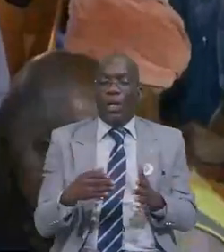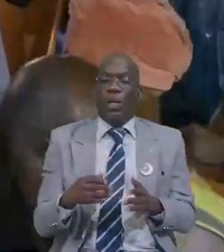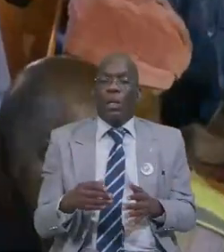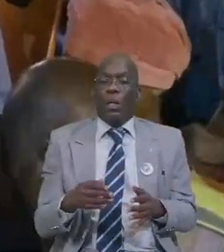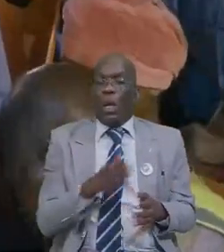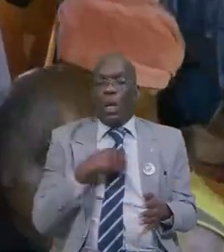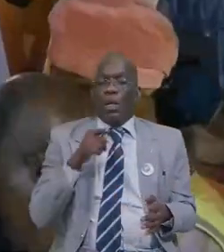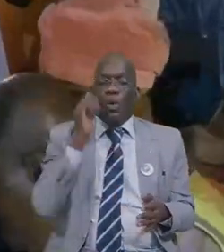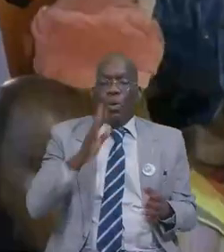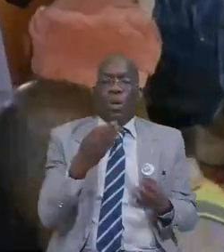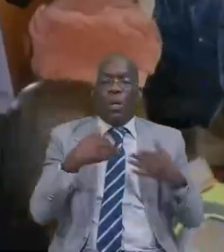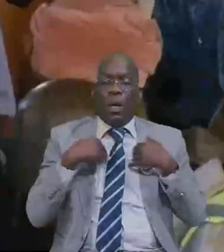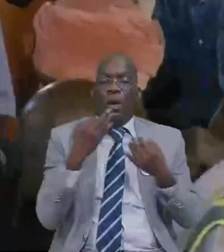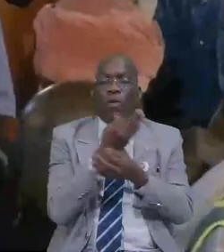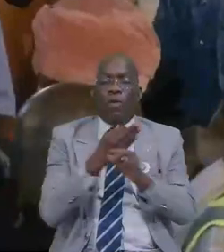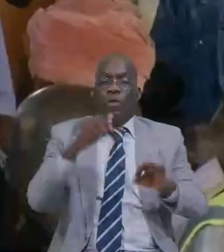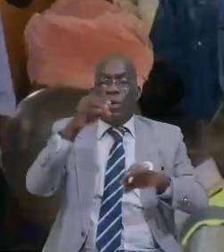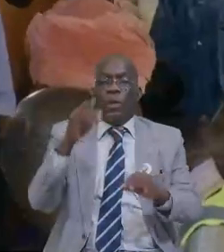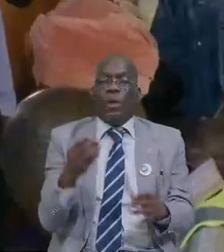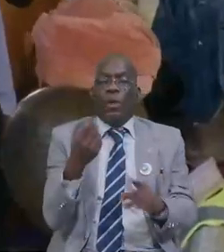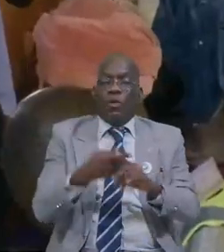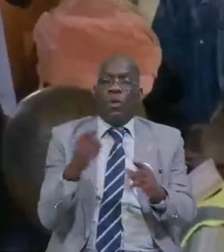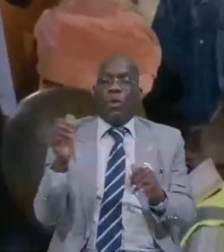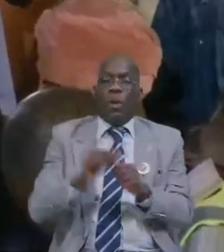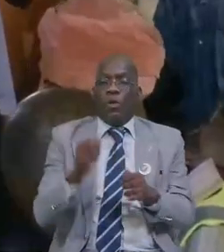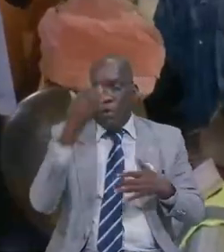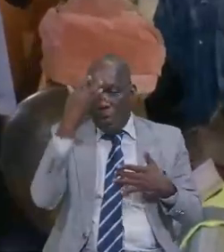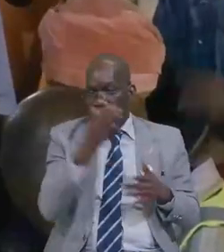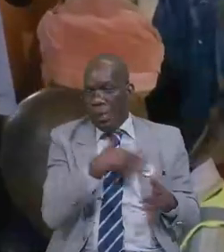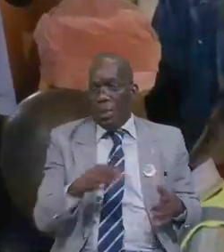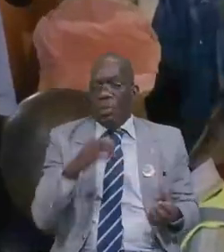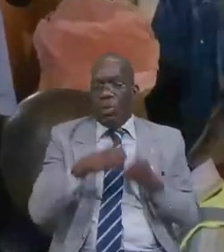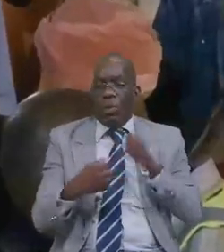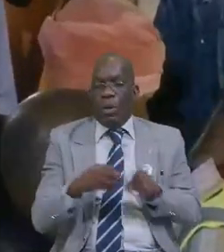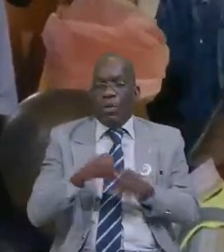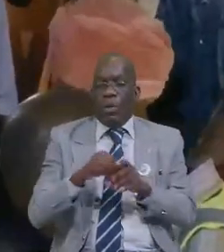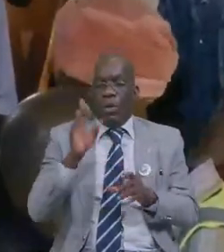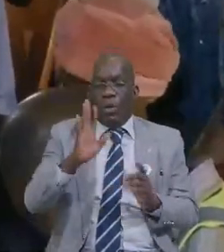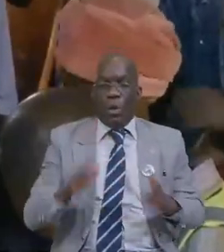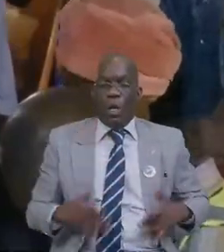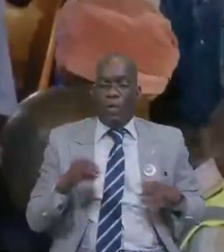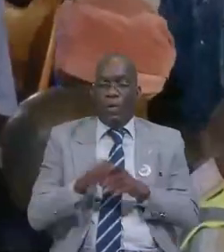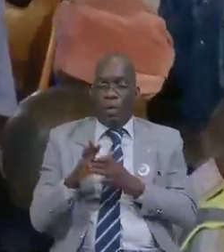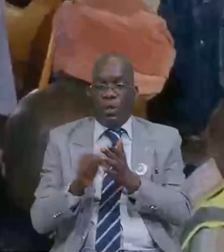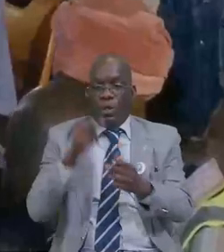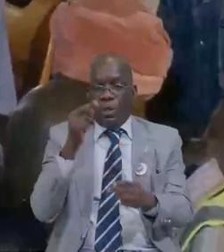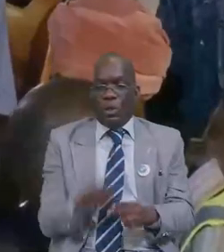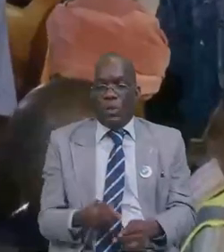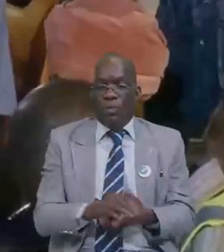auras la libération de toute maladie, infirmité de ta vie dans ton corps au nom de Jésus.